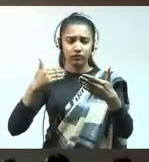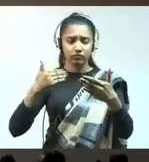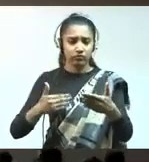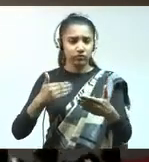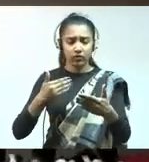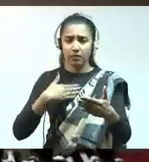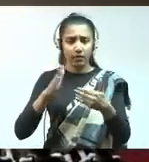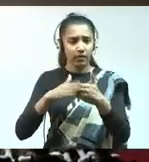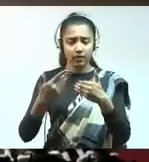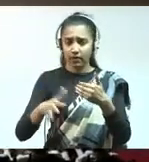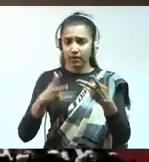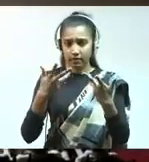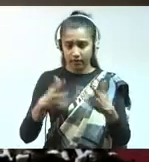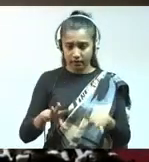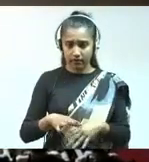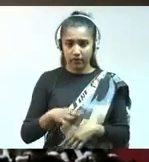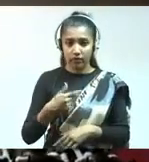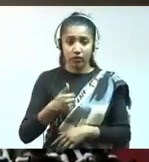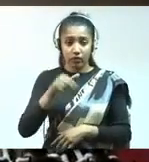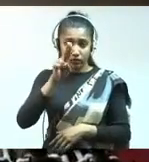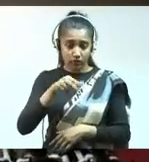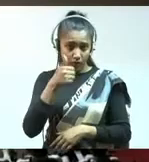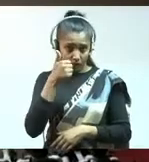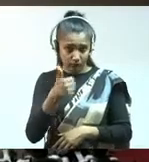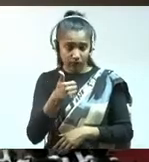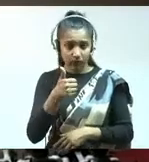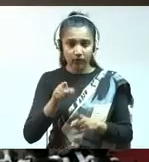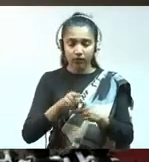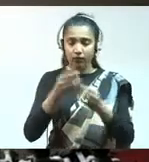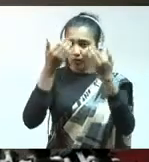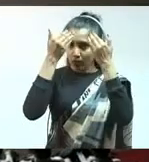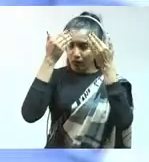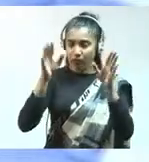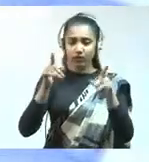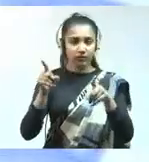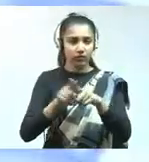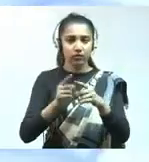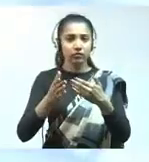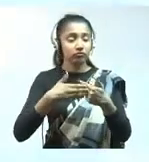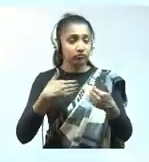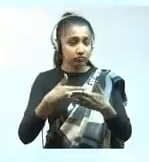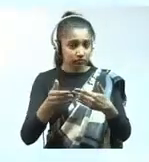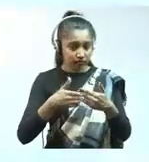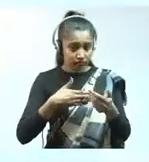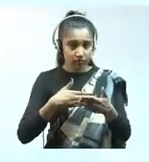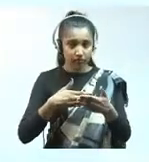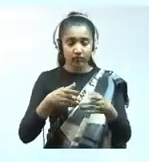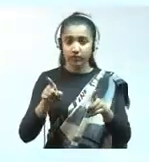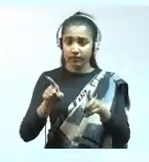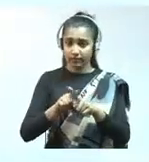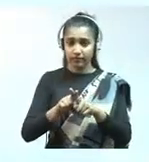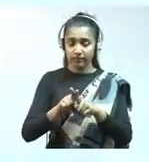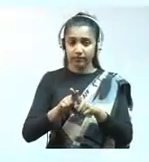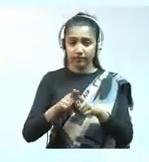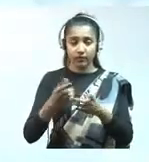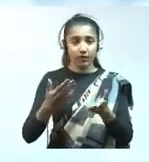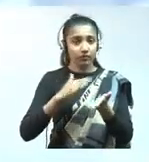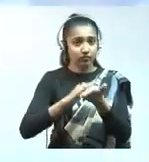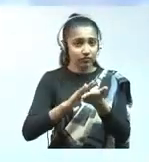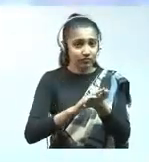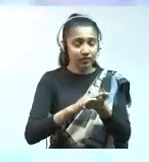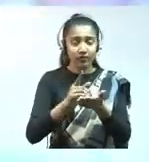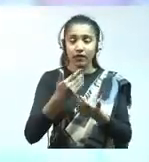තිබෙනවා. අවංක බව, විවෘත බව, ප්‍රායෝගිකත්වය, සහකම්පනය